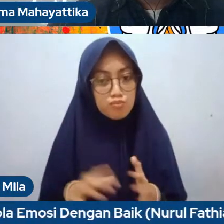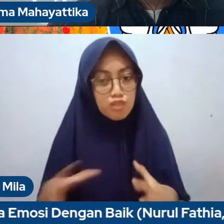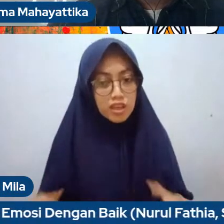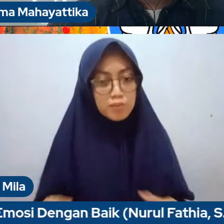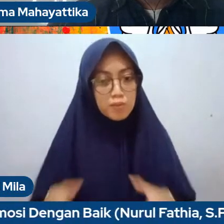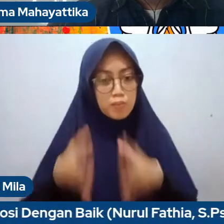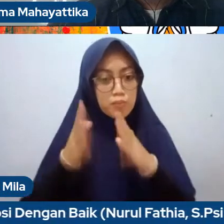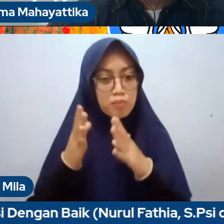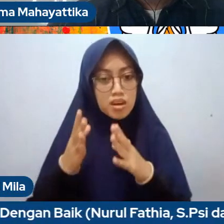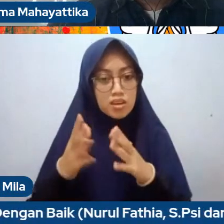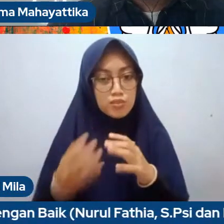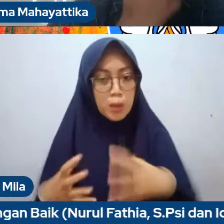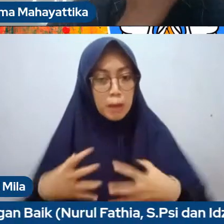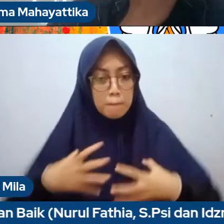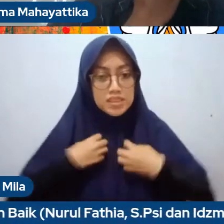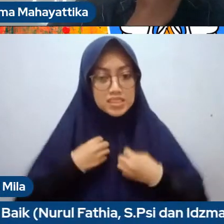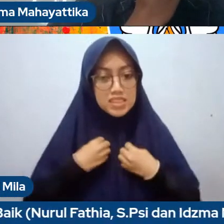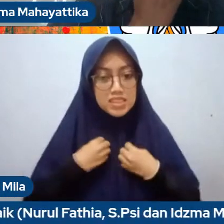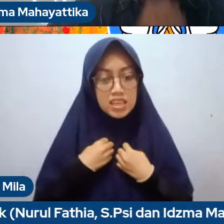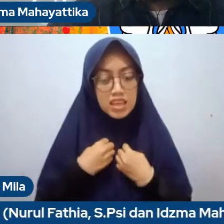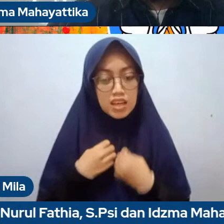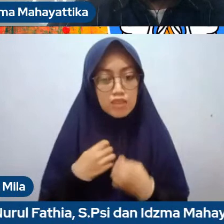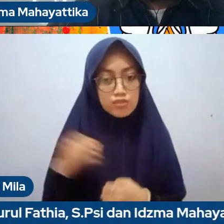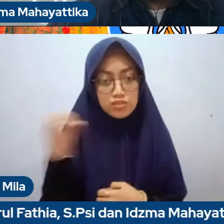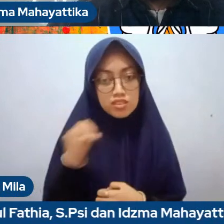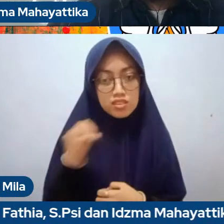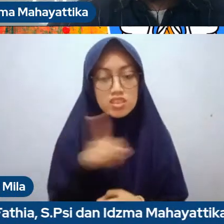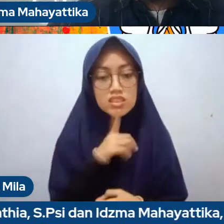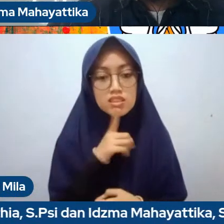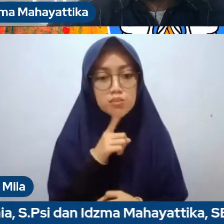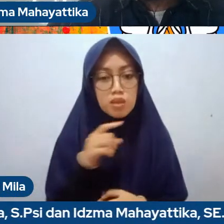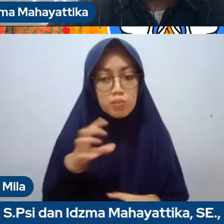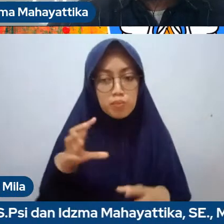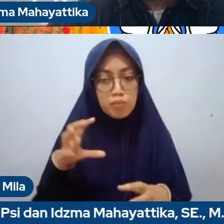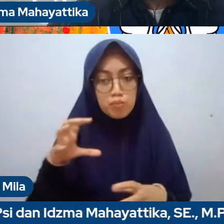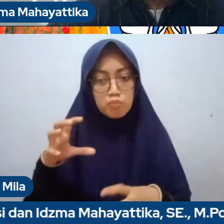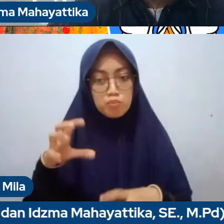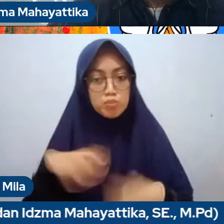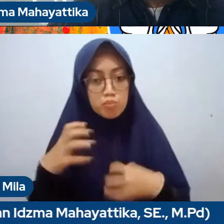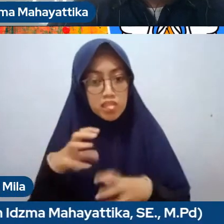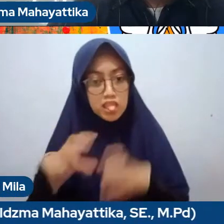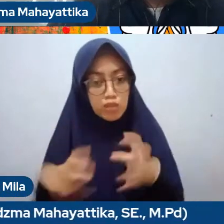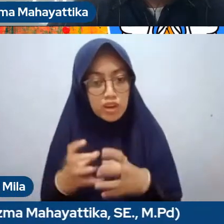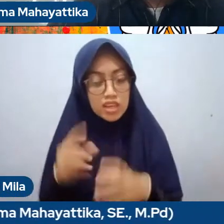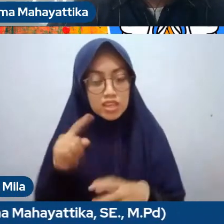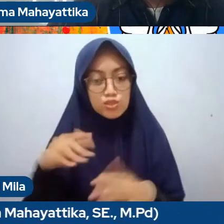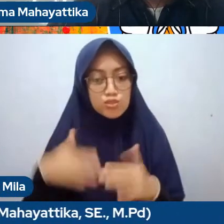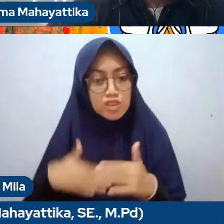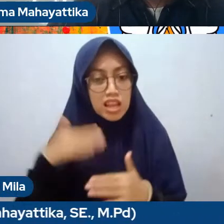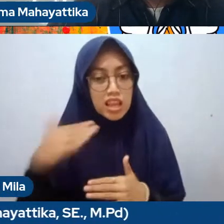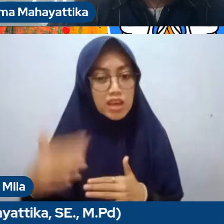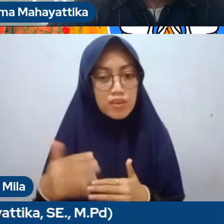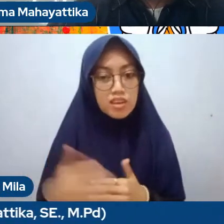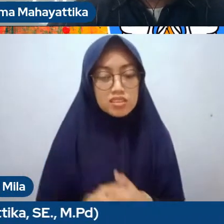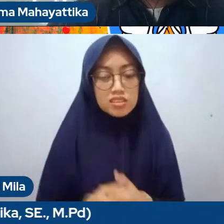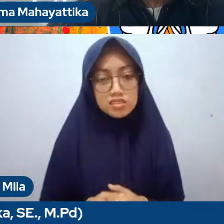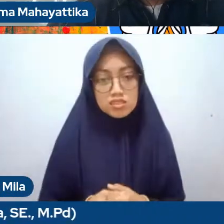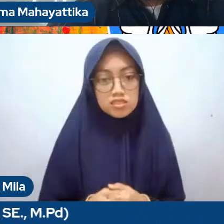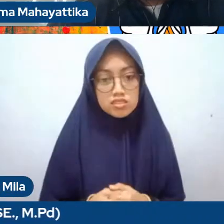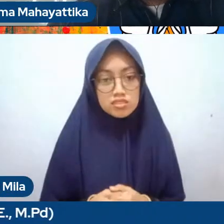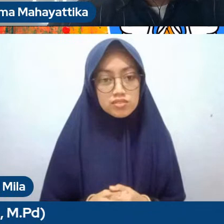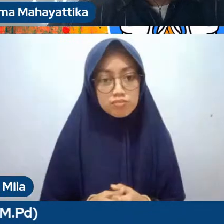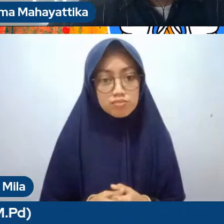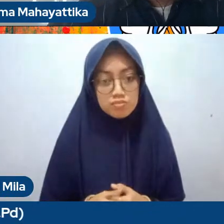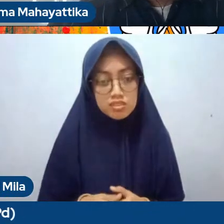itu percaya sama kita. Karena udah lewat itu fase pembentukannya gitu. Karena kalau misalnya karena